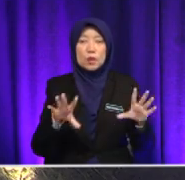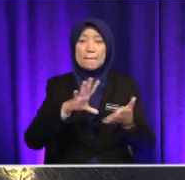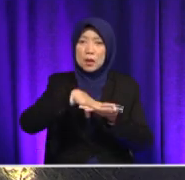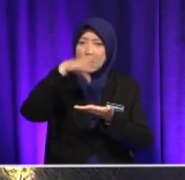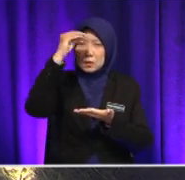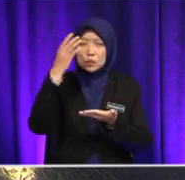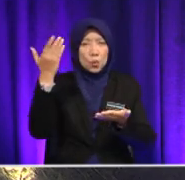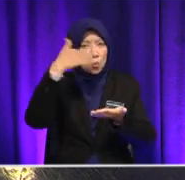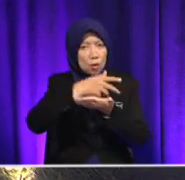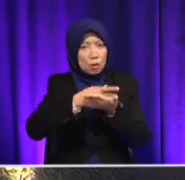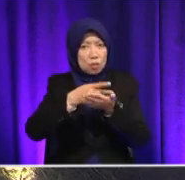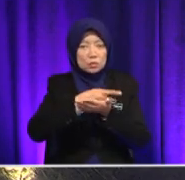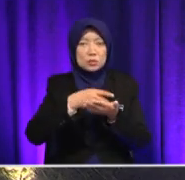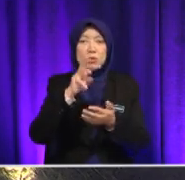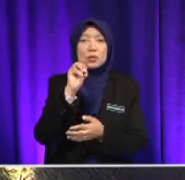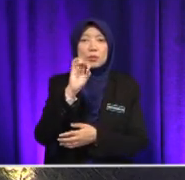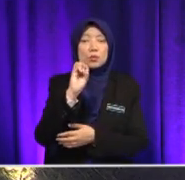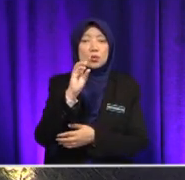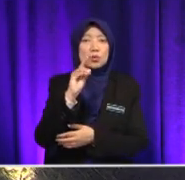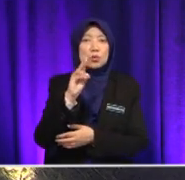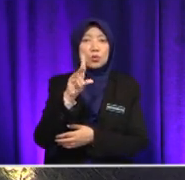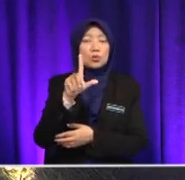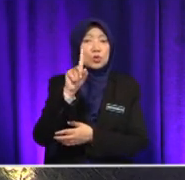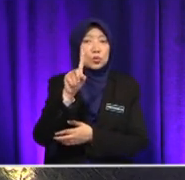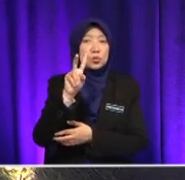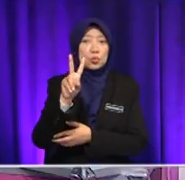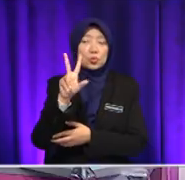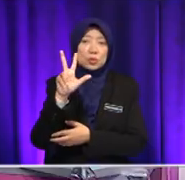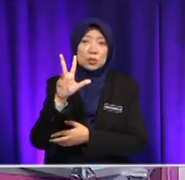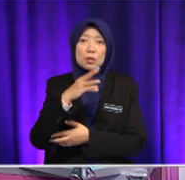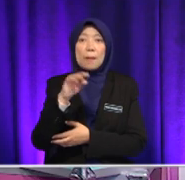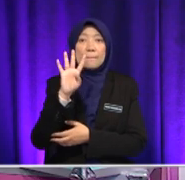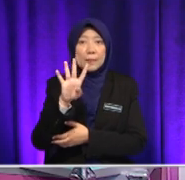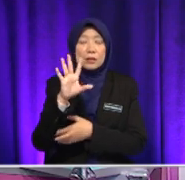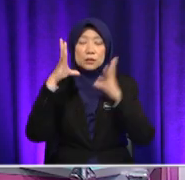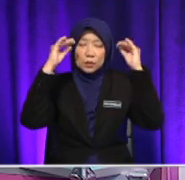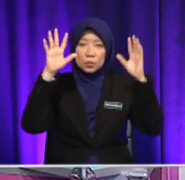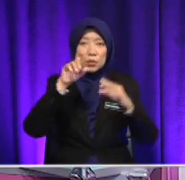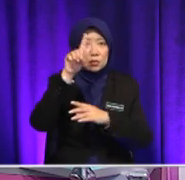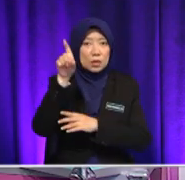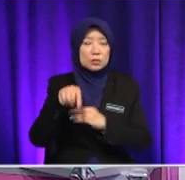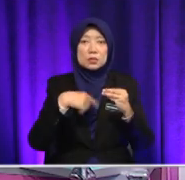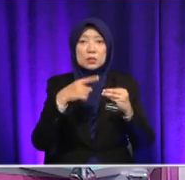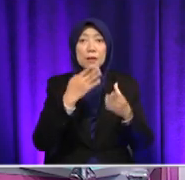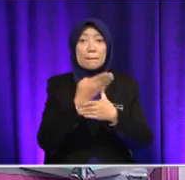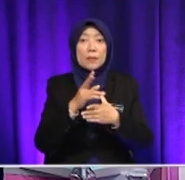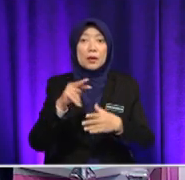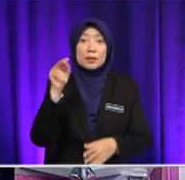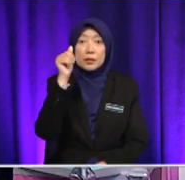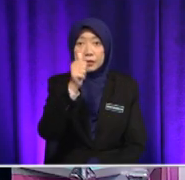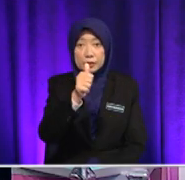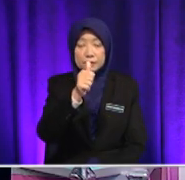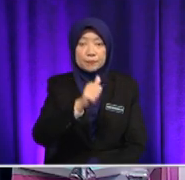mode 1 mode 2 mode 3 dan juga mode 4 Oke gua akan tanya tentang bahagian e Oke